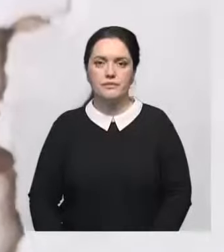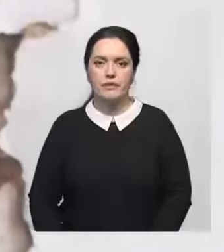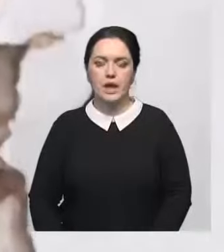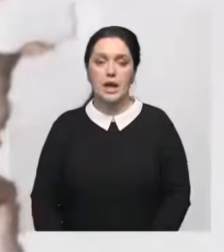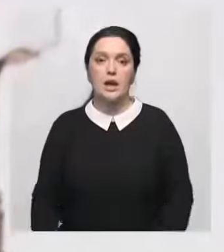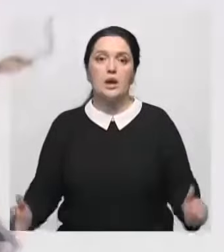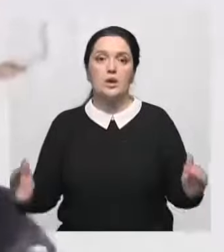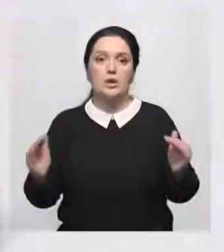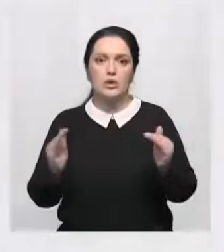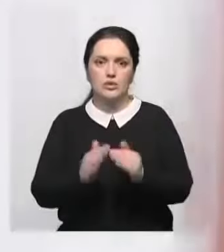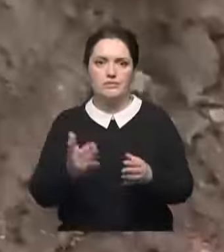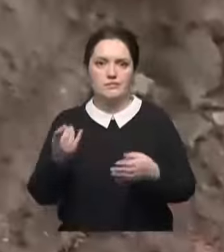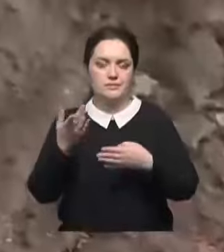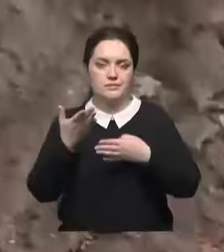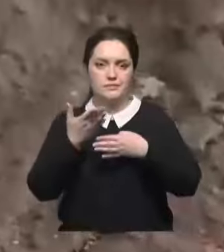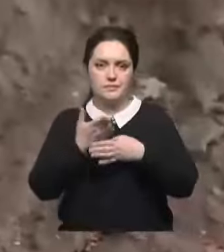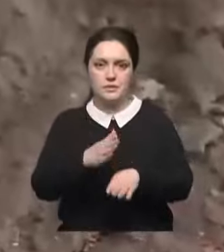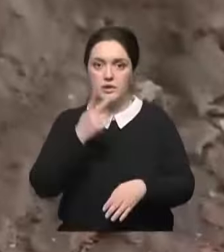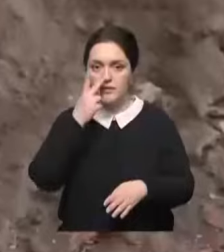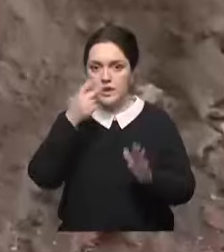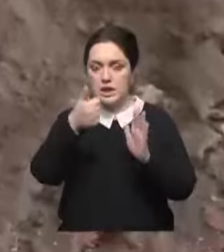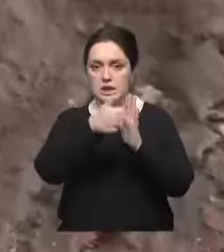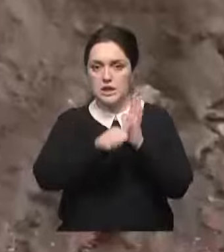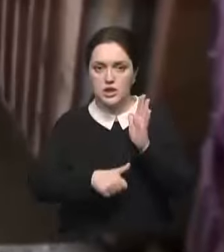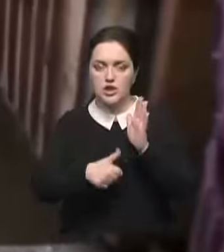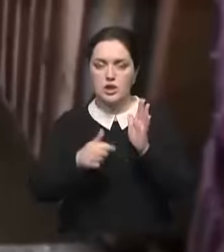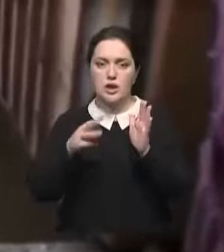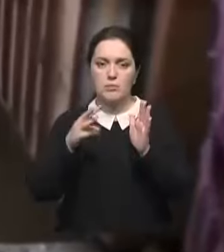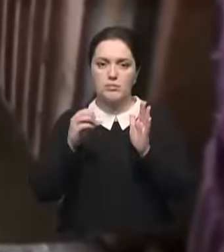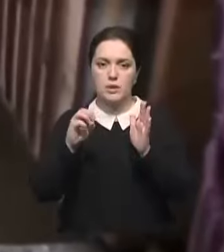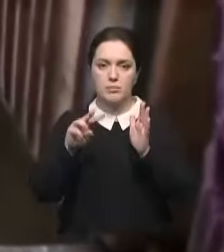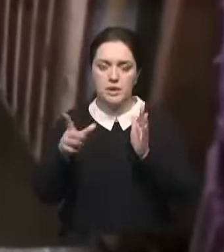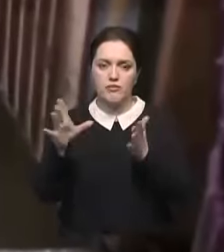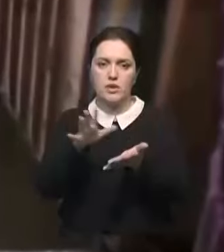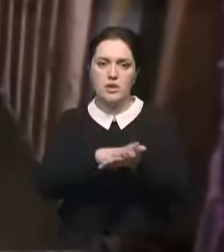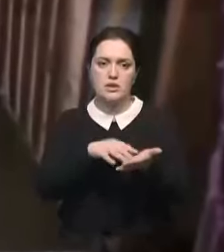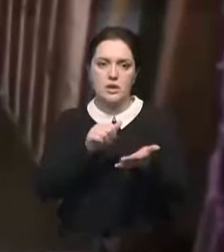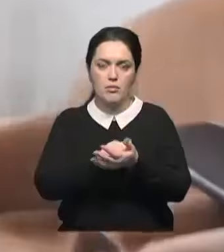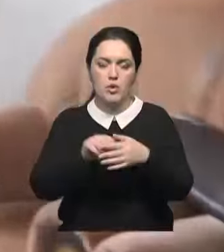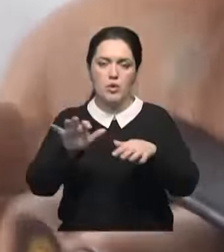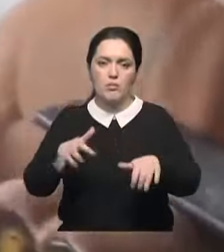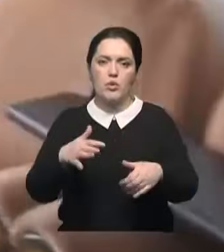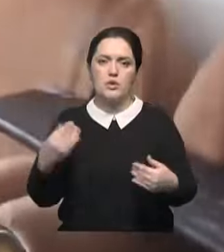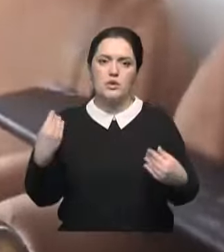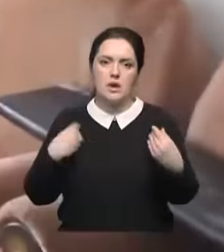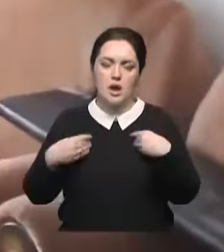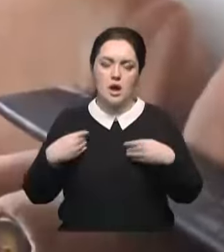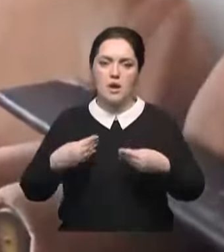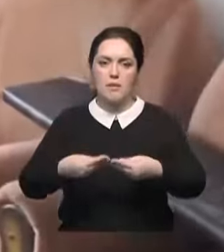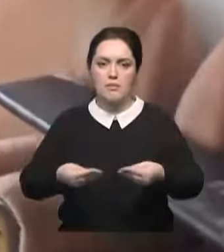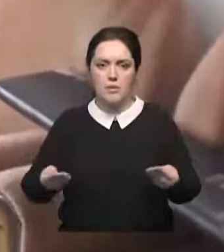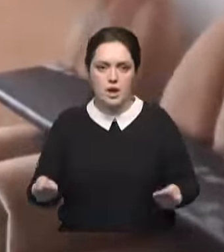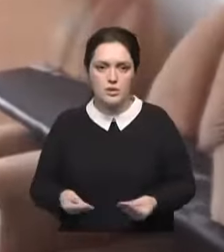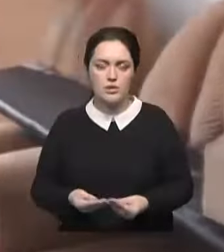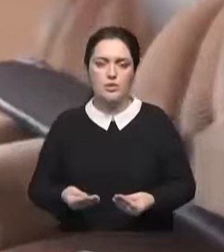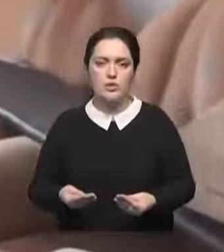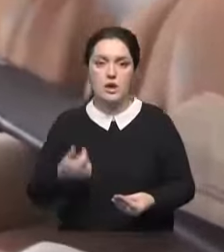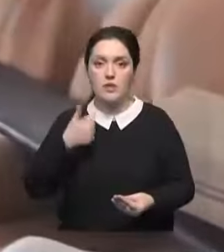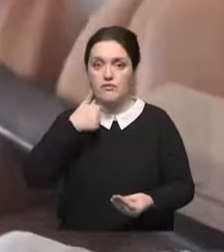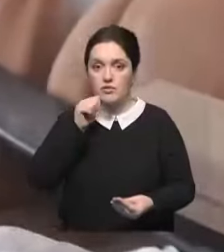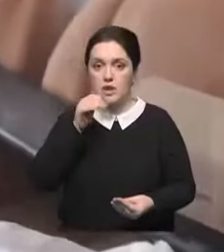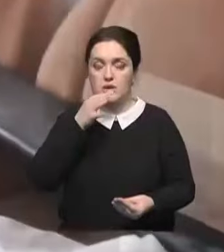Дом почти разваливается. Видите, какие трещины пошли. Мебель вся испорчена. Забрали только вещи, посуду, бытовую технику. Вчера